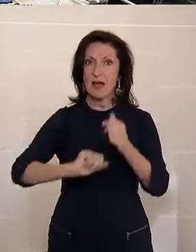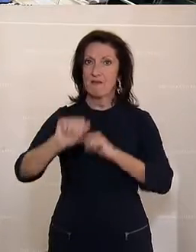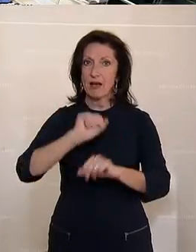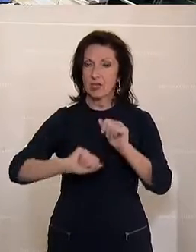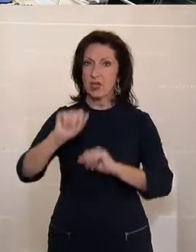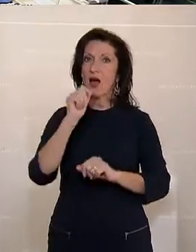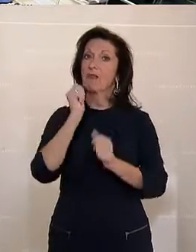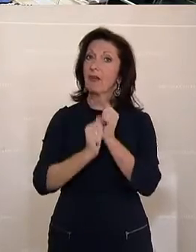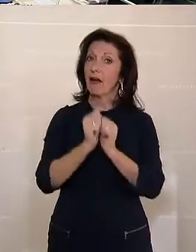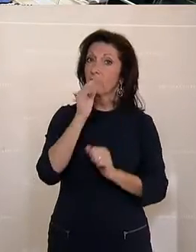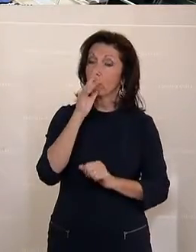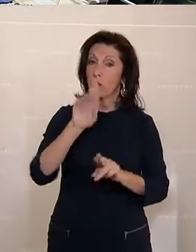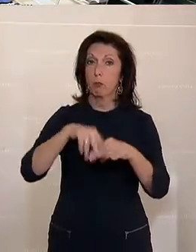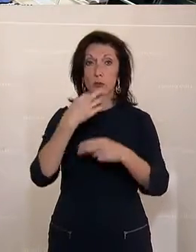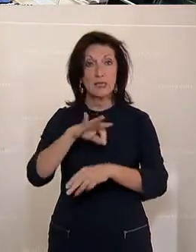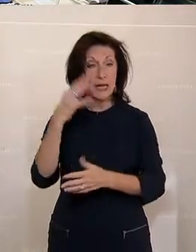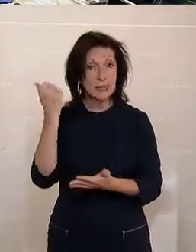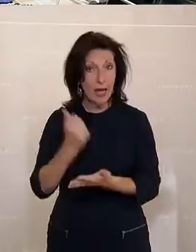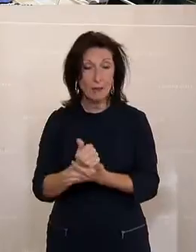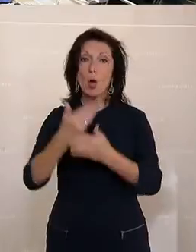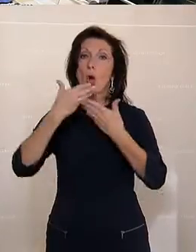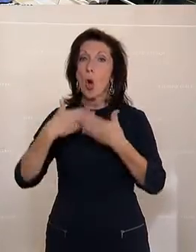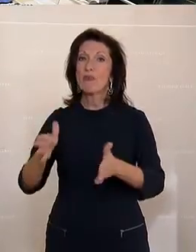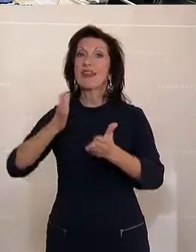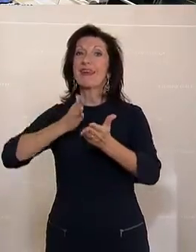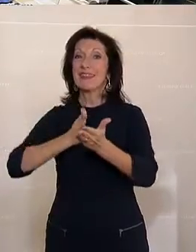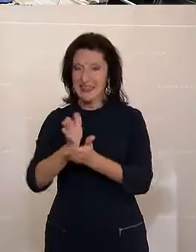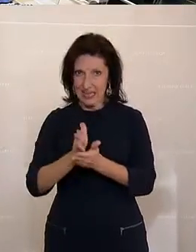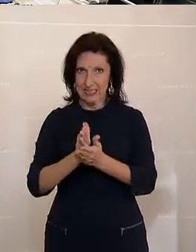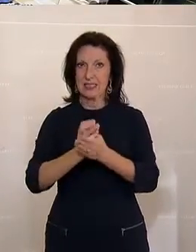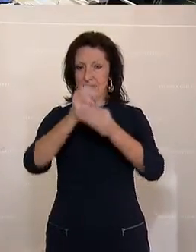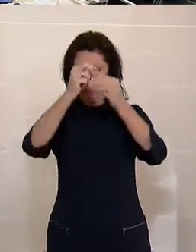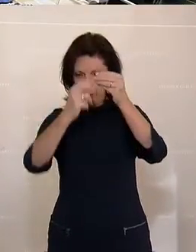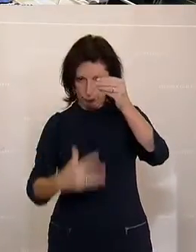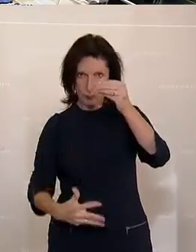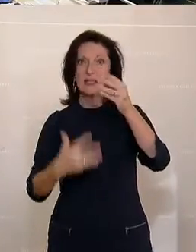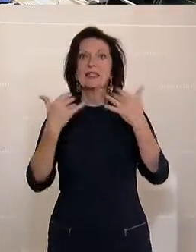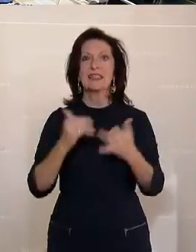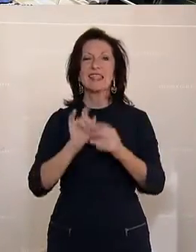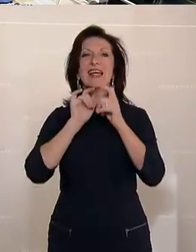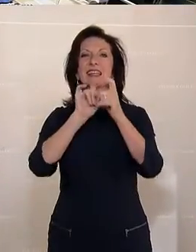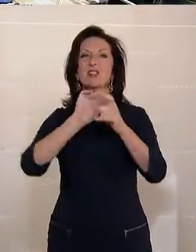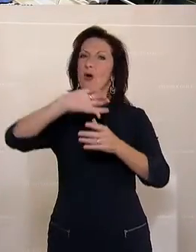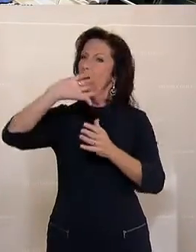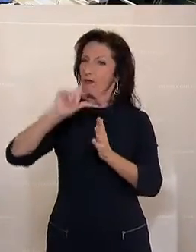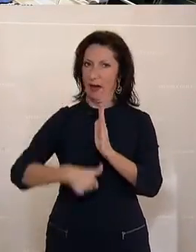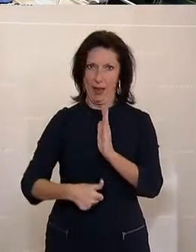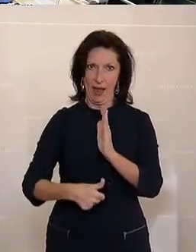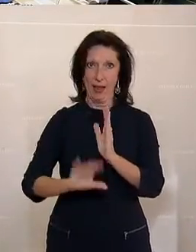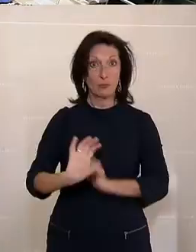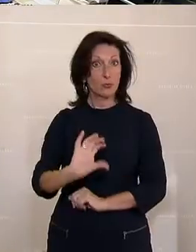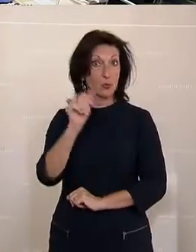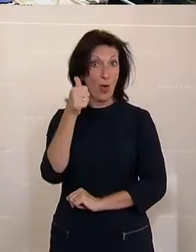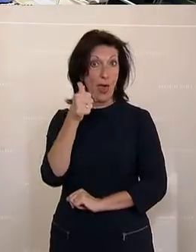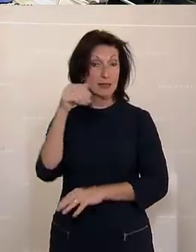Rechnungshof, Bundeskanzleramt sowie öffentlicher Dienst. Und hierüber findet die Debatte in einem statt. Und als erster